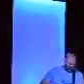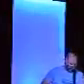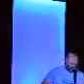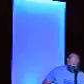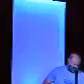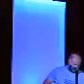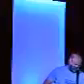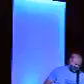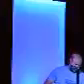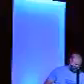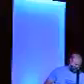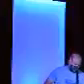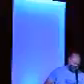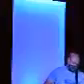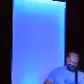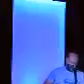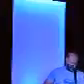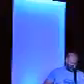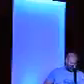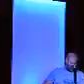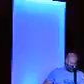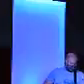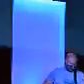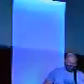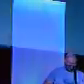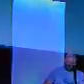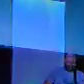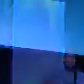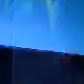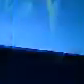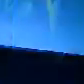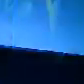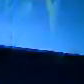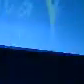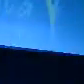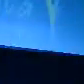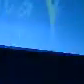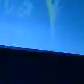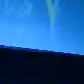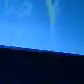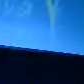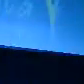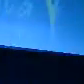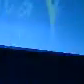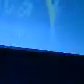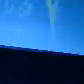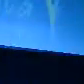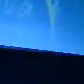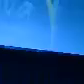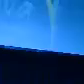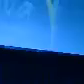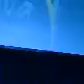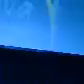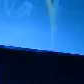my soul. Ever since you rescued me and gave my heart a